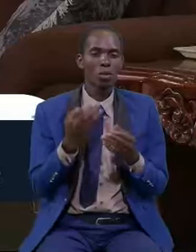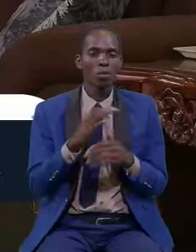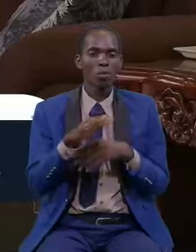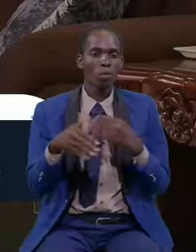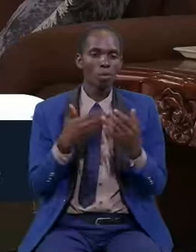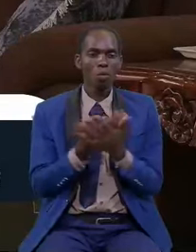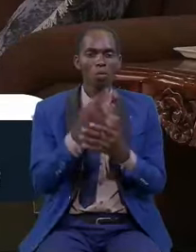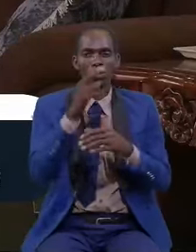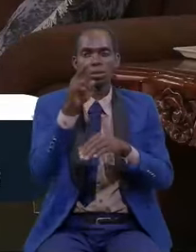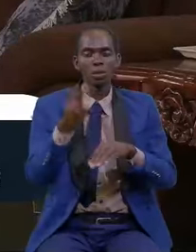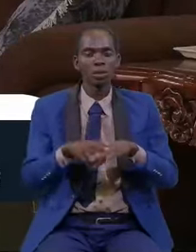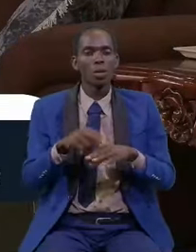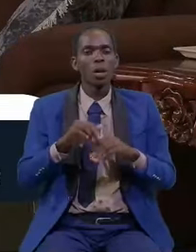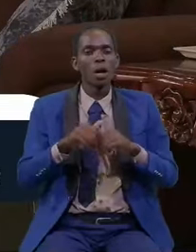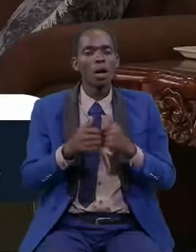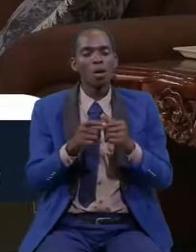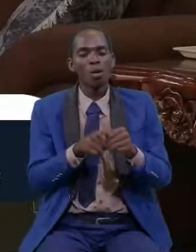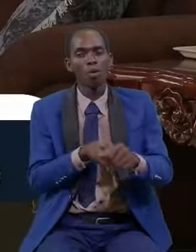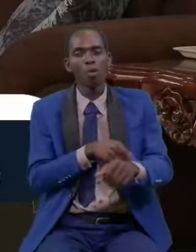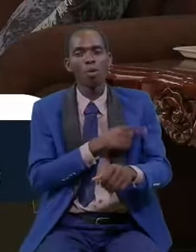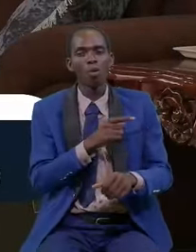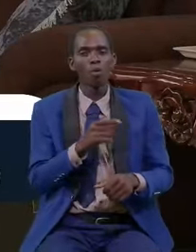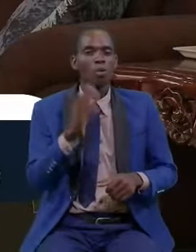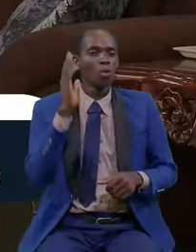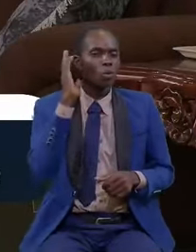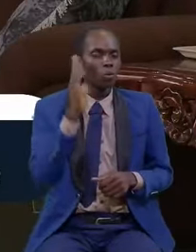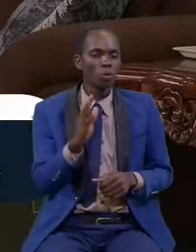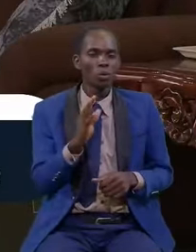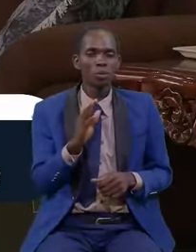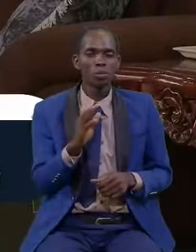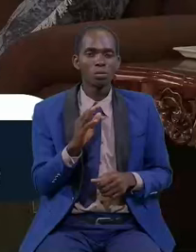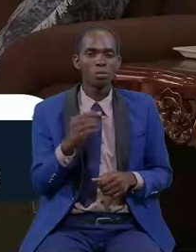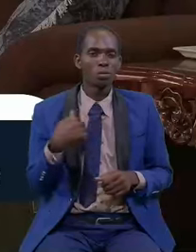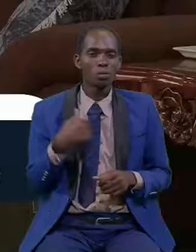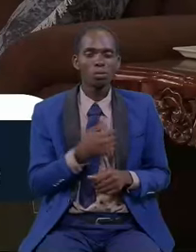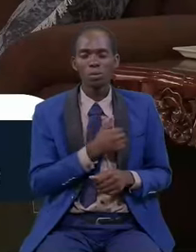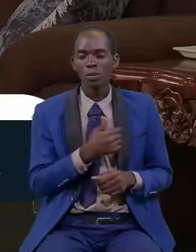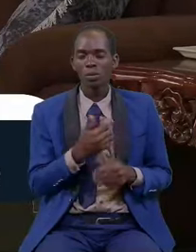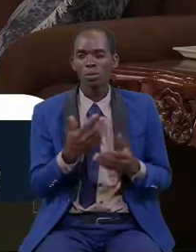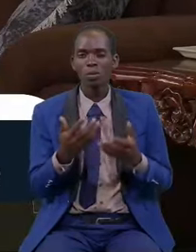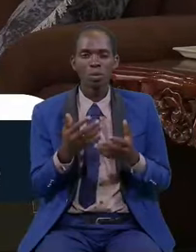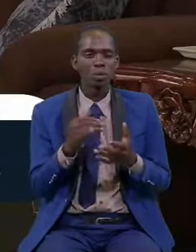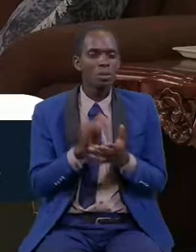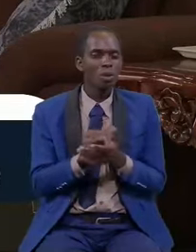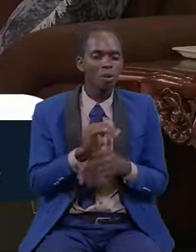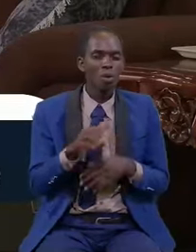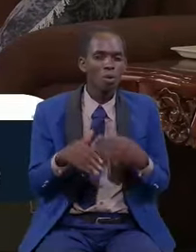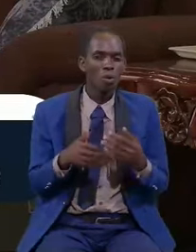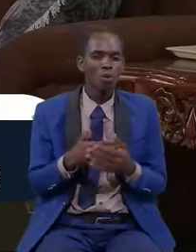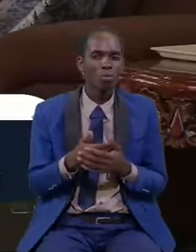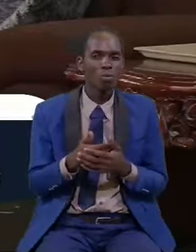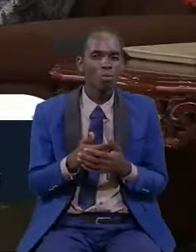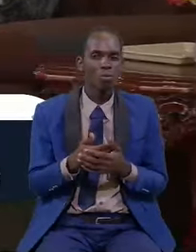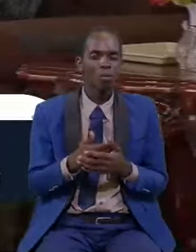les nations. Jusqu'à quand désirez-vous que tout joug soit brisé de votre